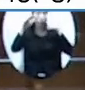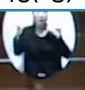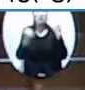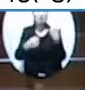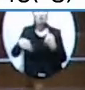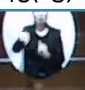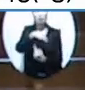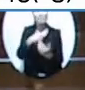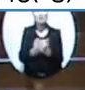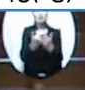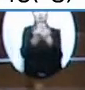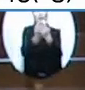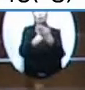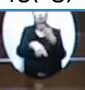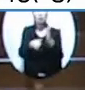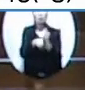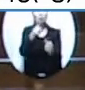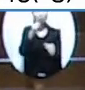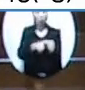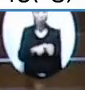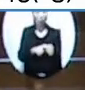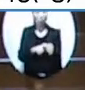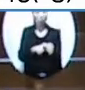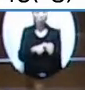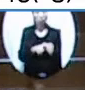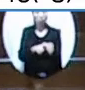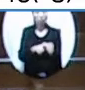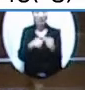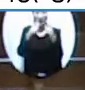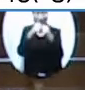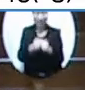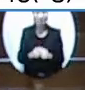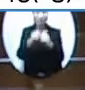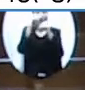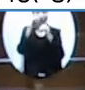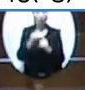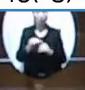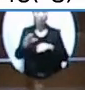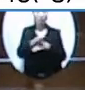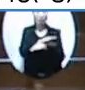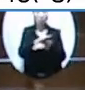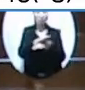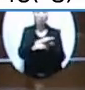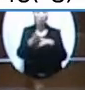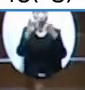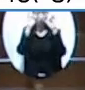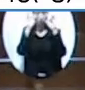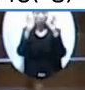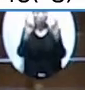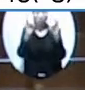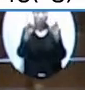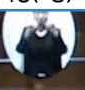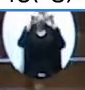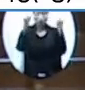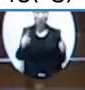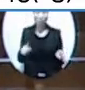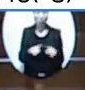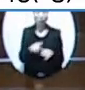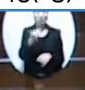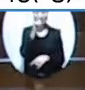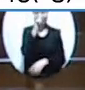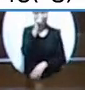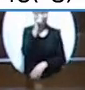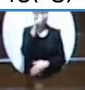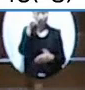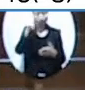위하여 제정하는 것입니다. 자세한 내용은 전자회의 시스템에 수록된 심사보고서를 참고해